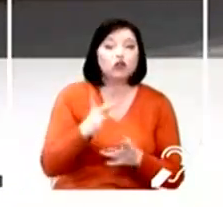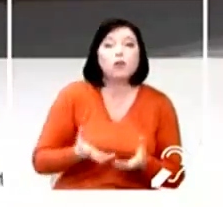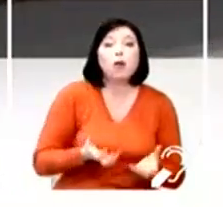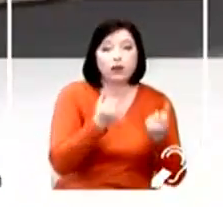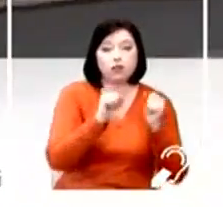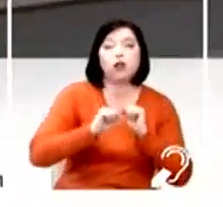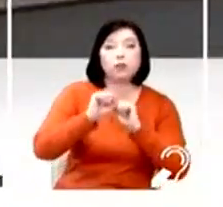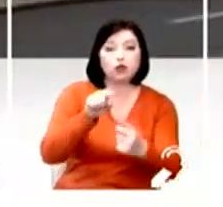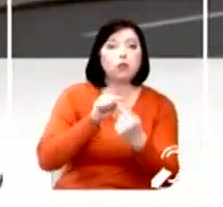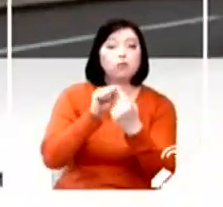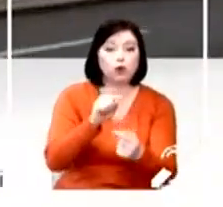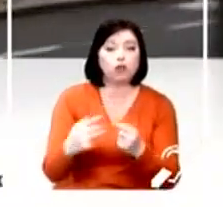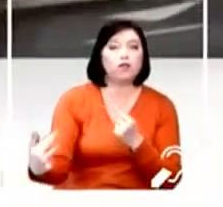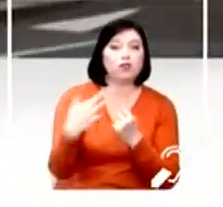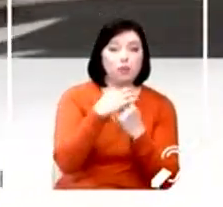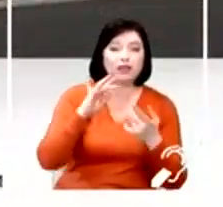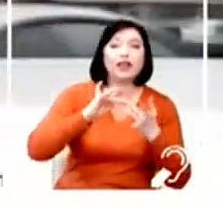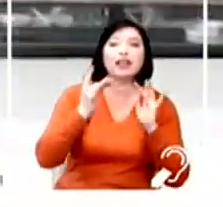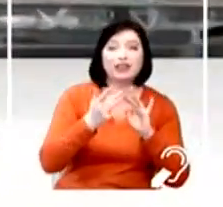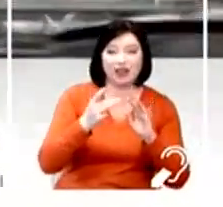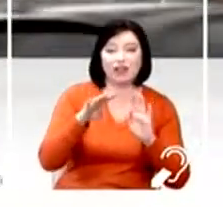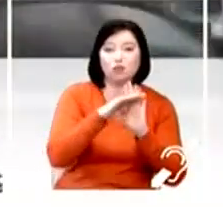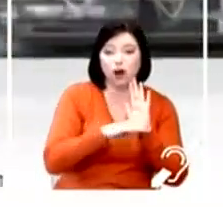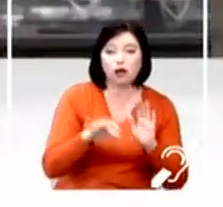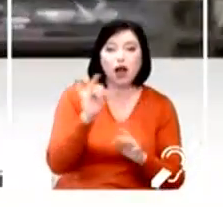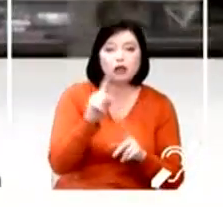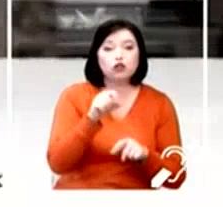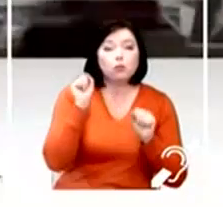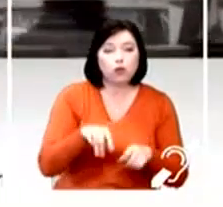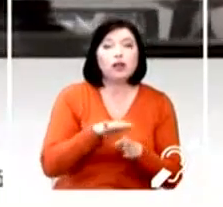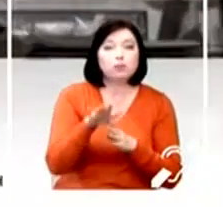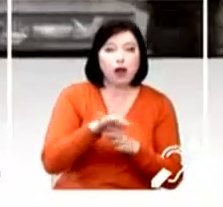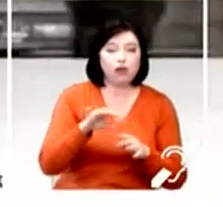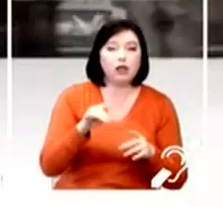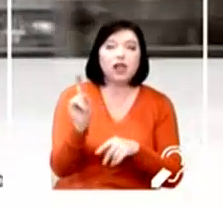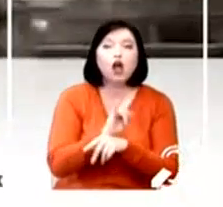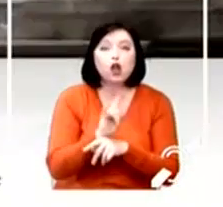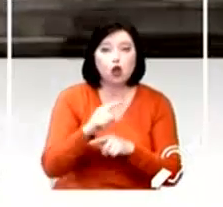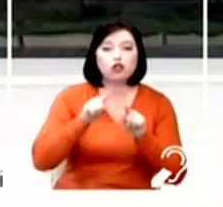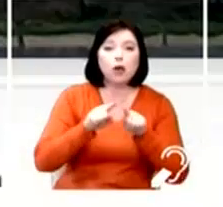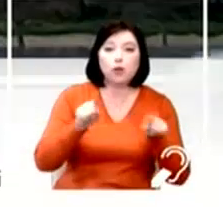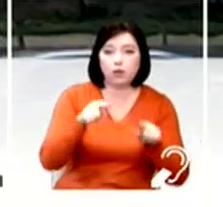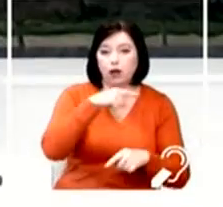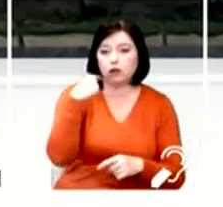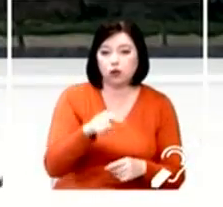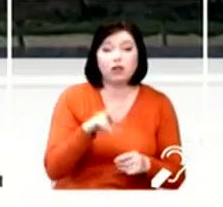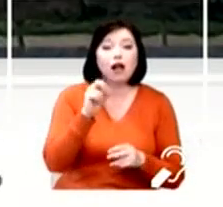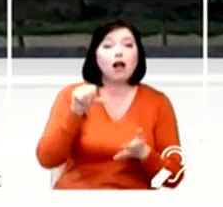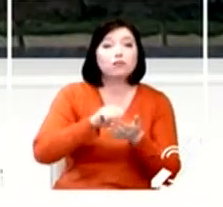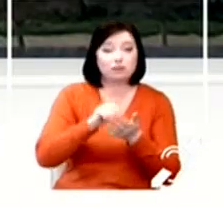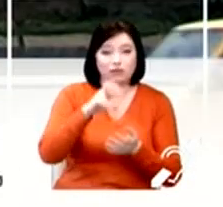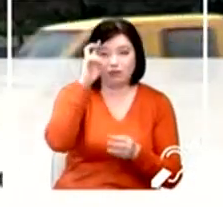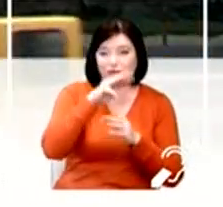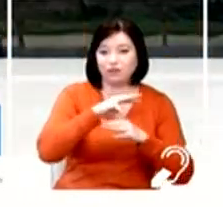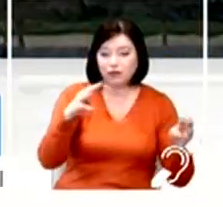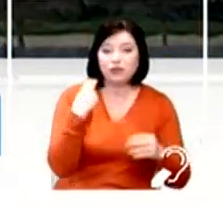sprijini apărarea împotriva atacurilor cibernetice și pentru a face față dezinformării și propagandei ruse. Potrivit unui comunicat al guvernului